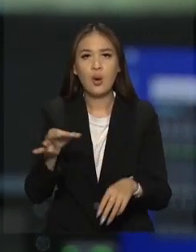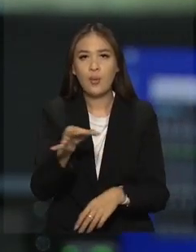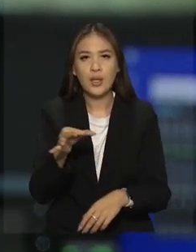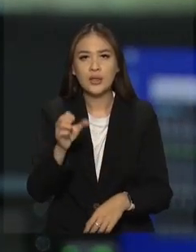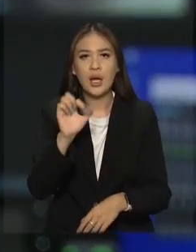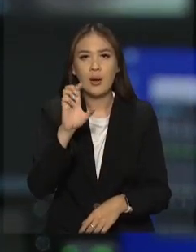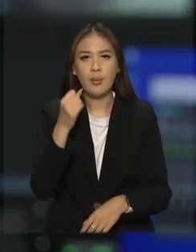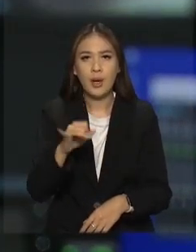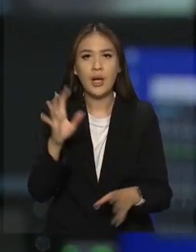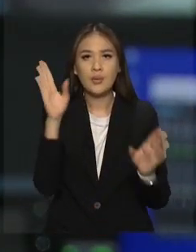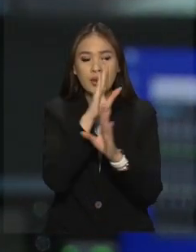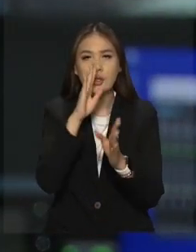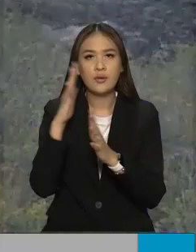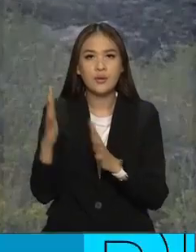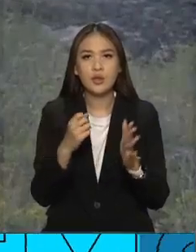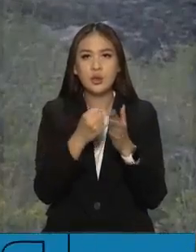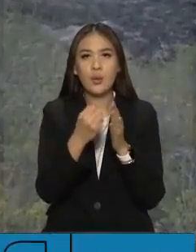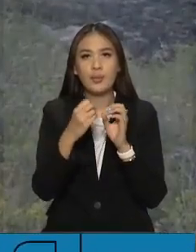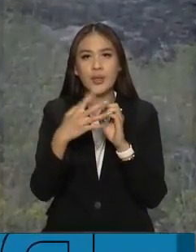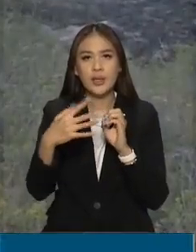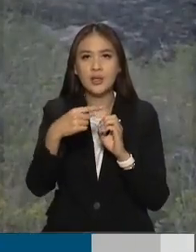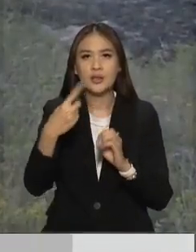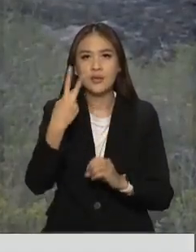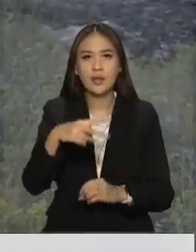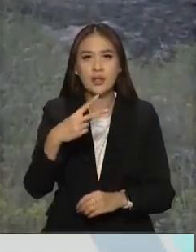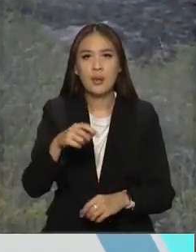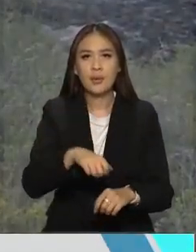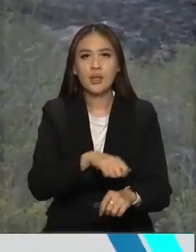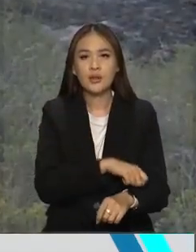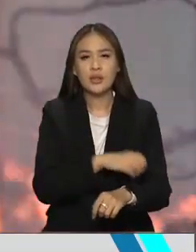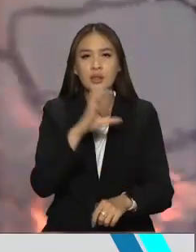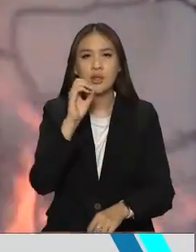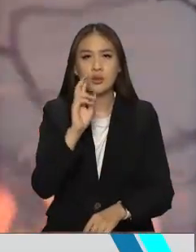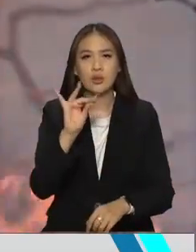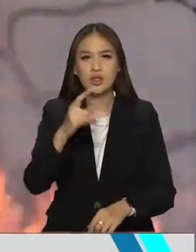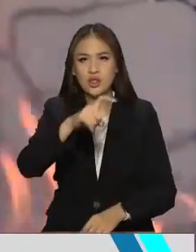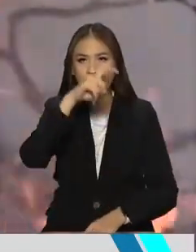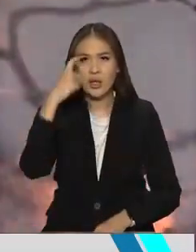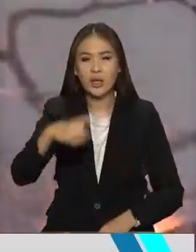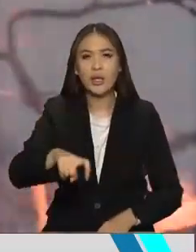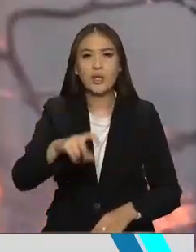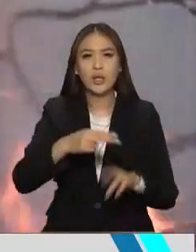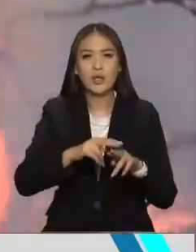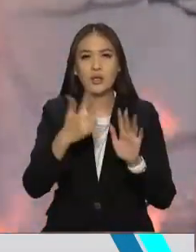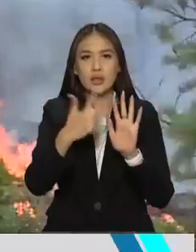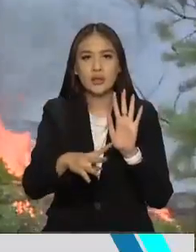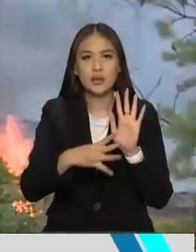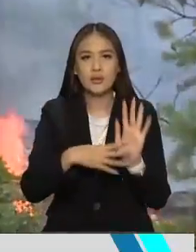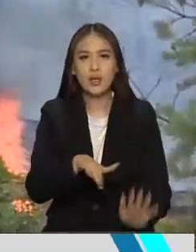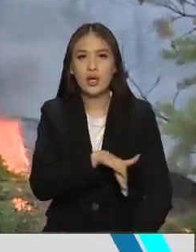возможны порывы ветра до 15 или 20 метров в секунду и сильная жара до 39